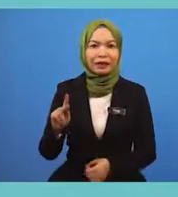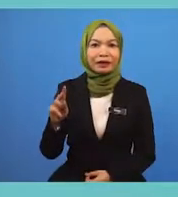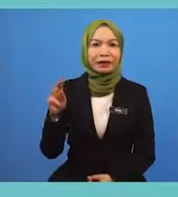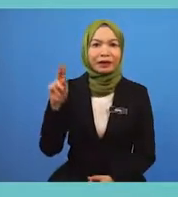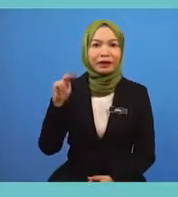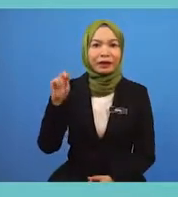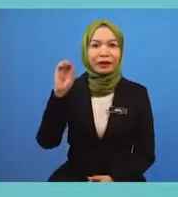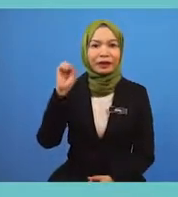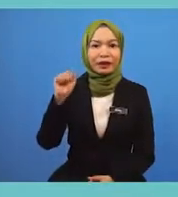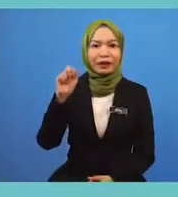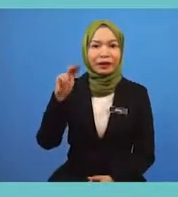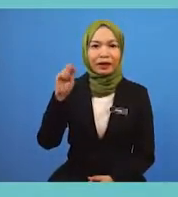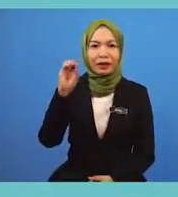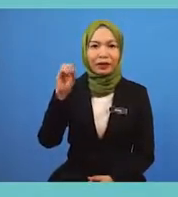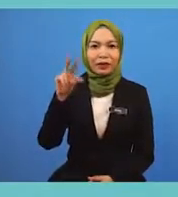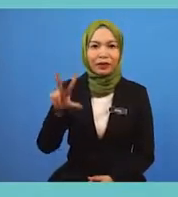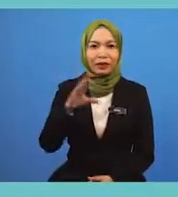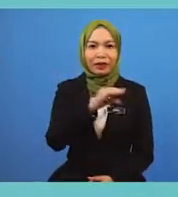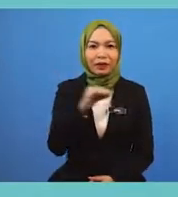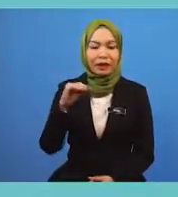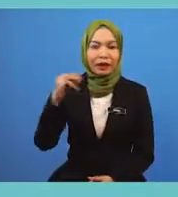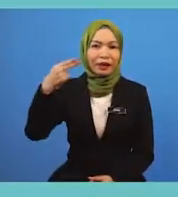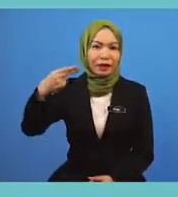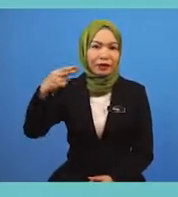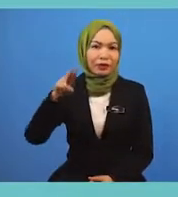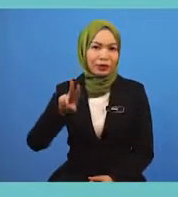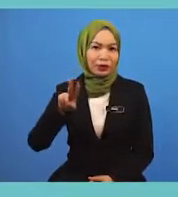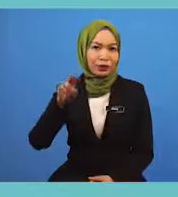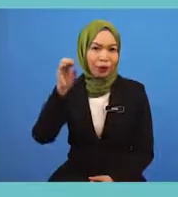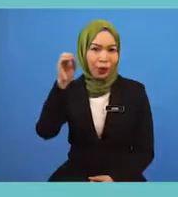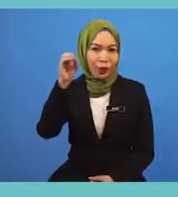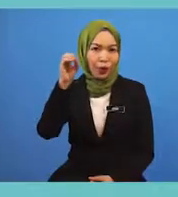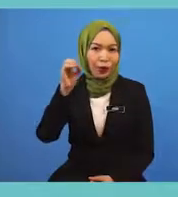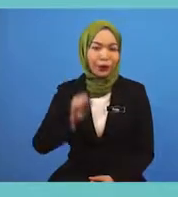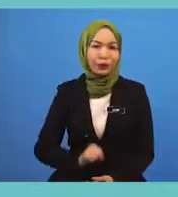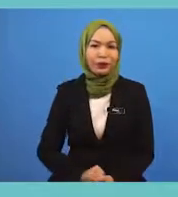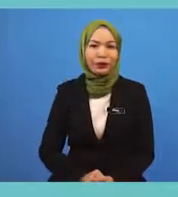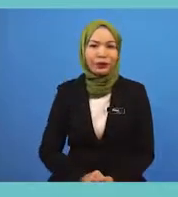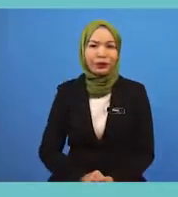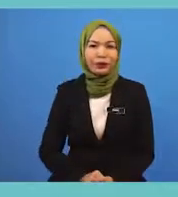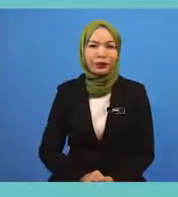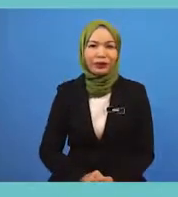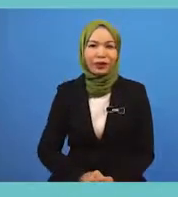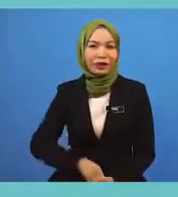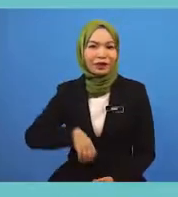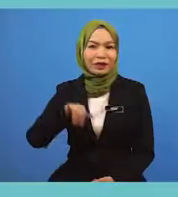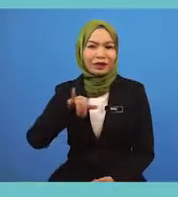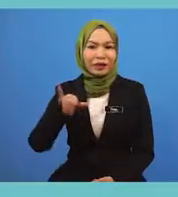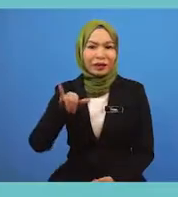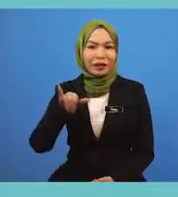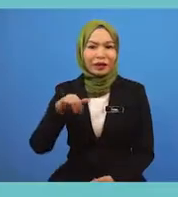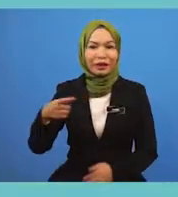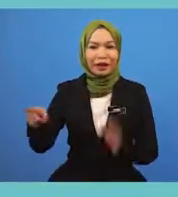NaNO3 dan air H2O. Delta H sama dengan